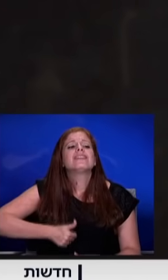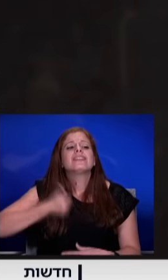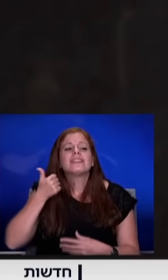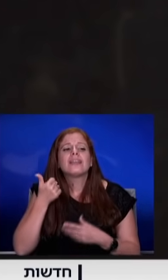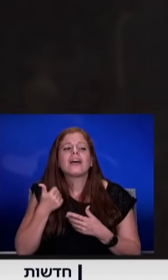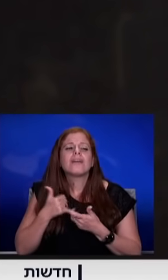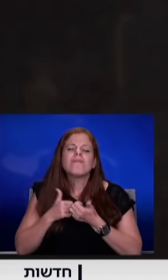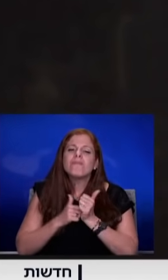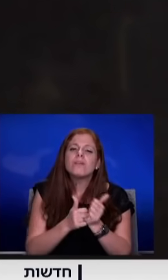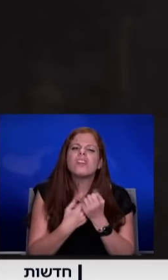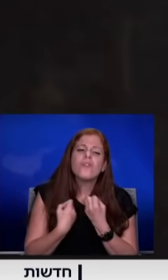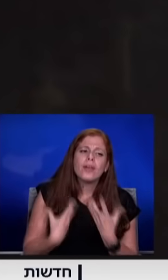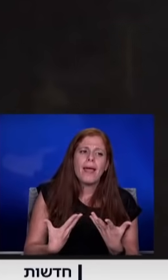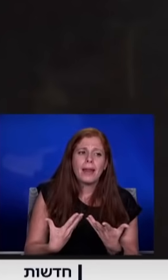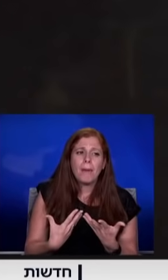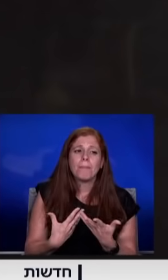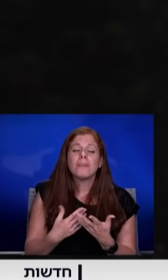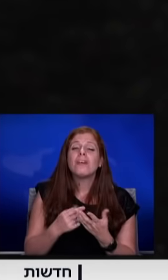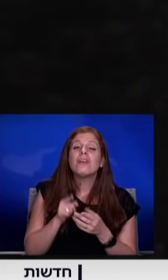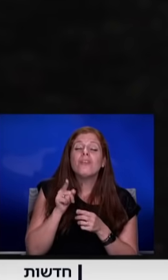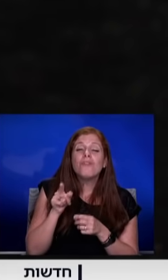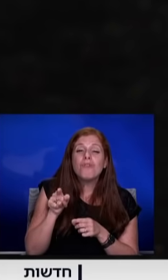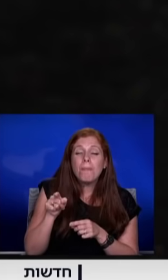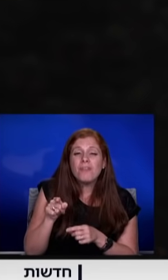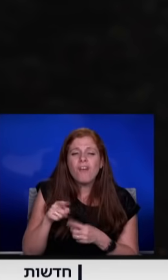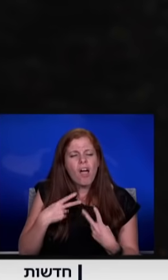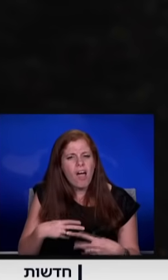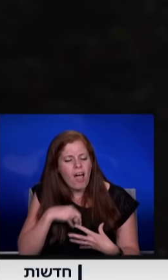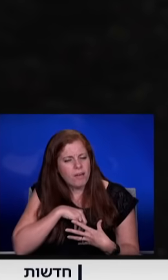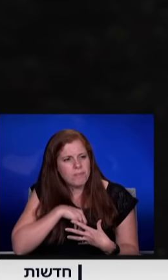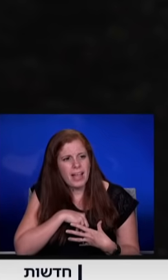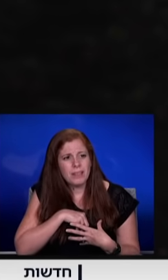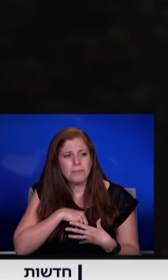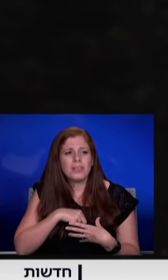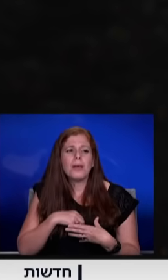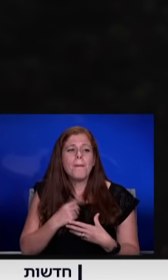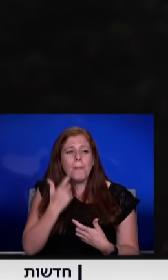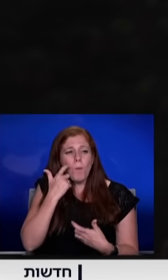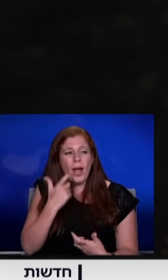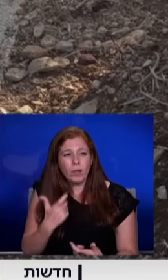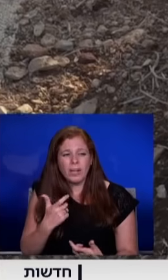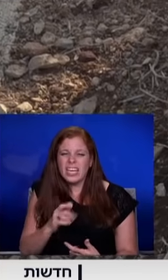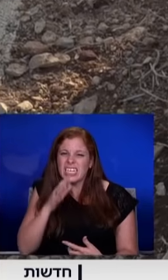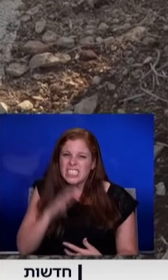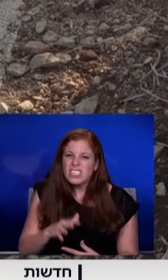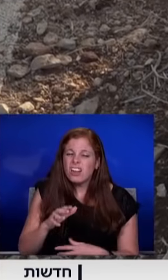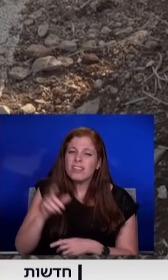חינם ומדבריך פחד ליבי. בפיקודיך אתבונן, על כן סניתי כל אורח